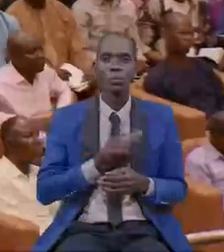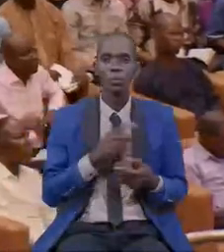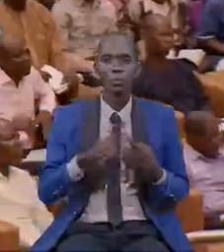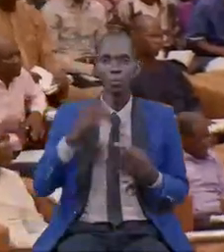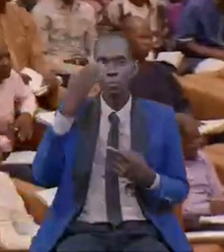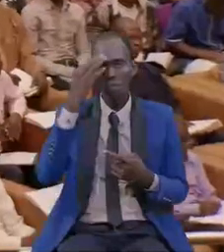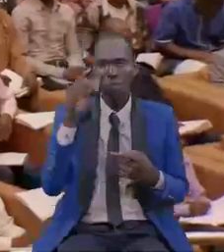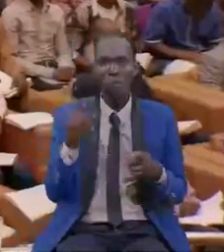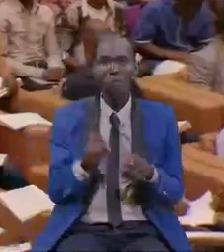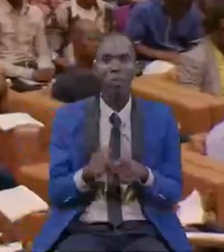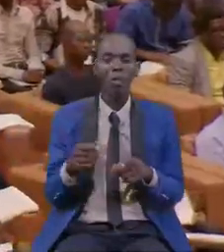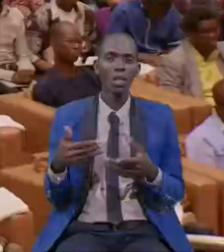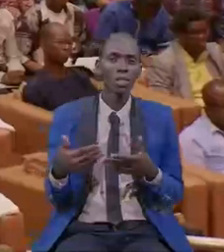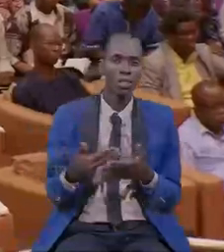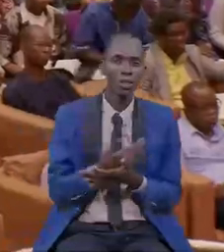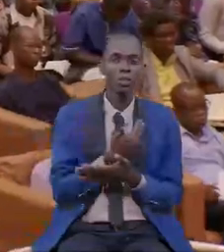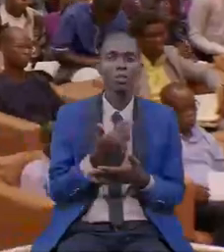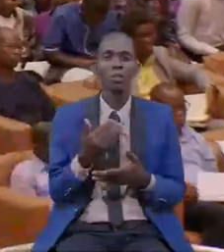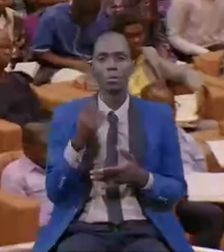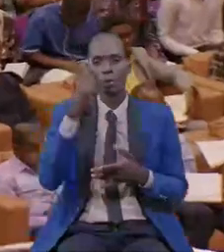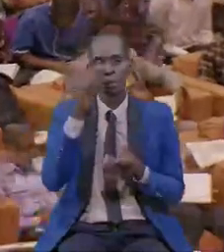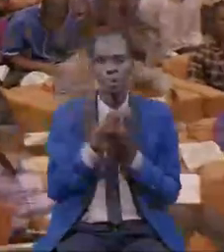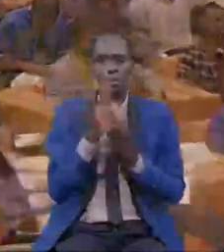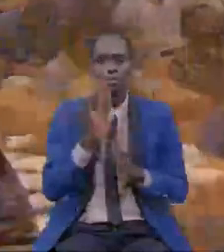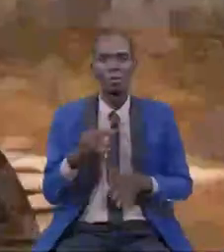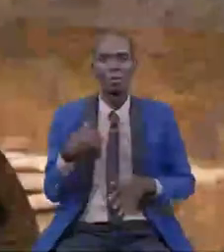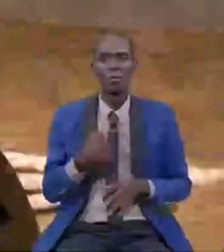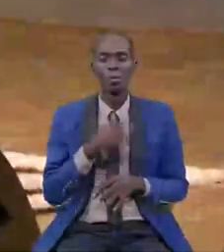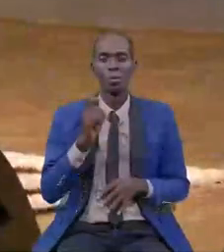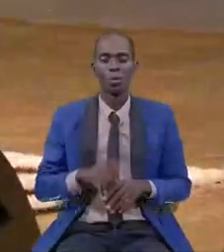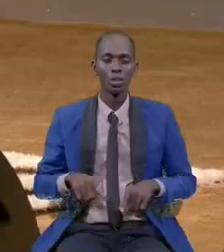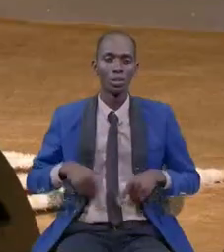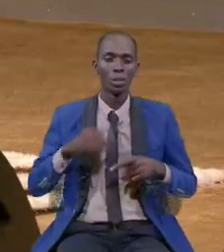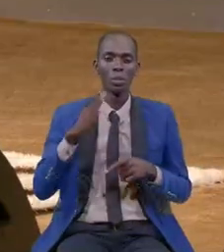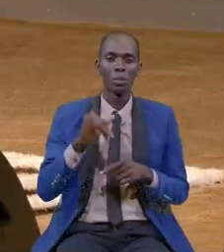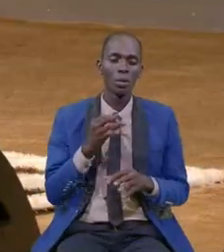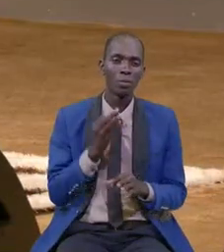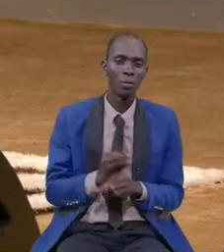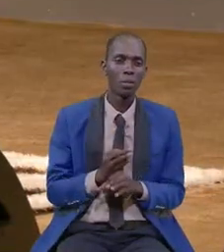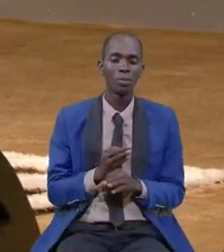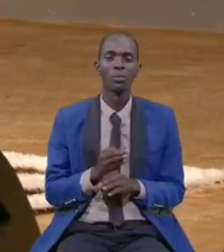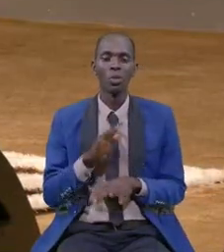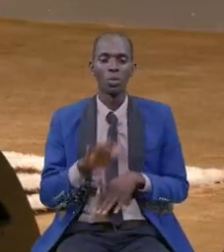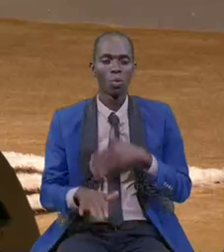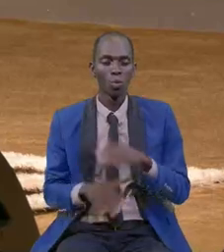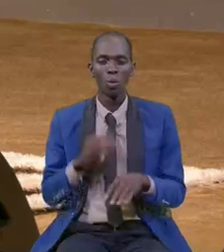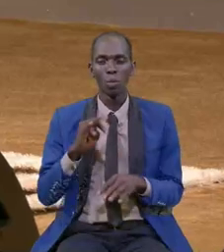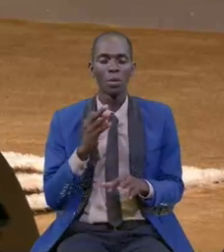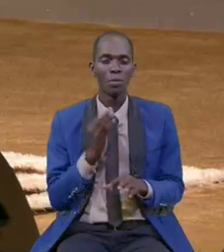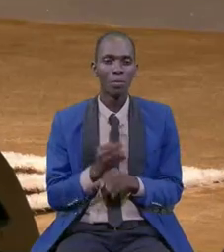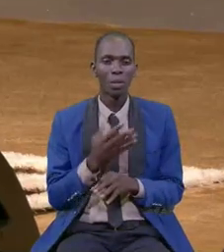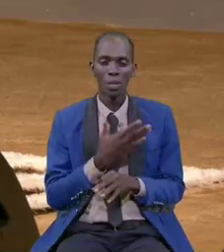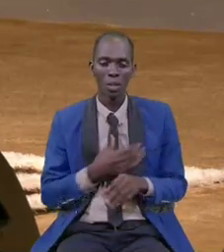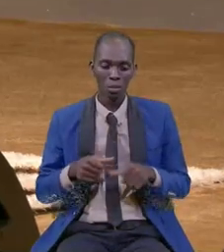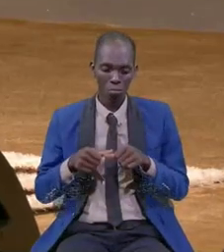Nouveau Testament que nous devons vivre par la foi nous devons marcher par la foi nous devons demeurer dans la foi et faire